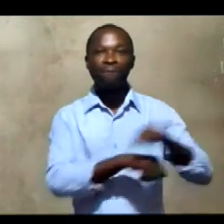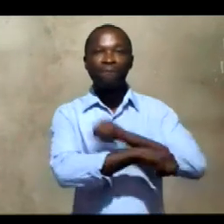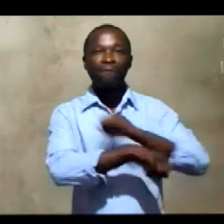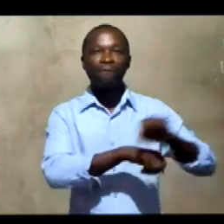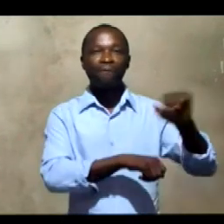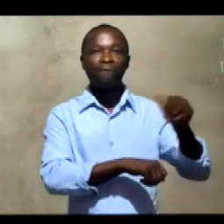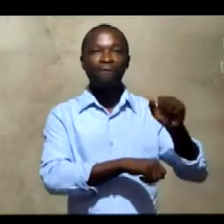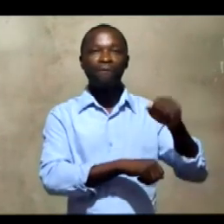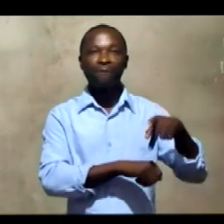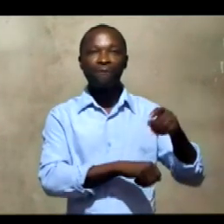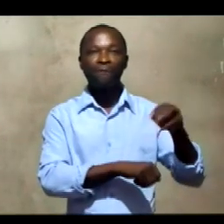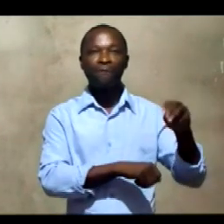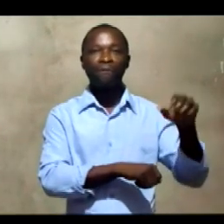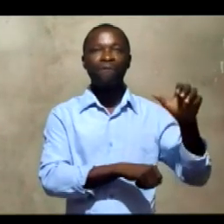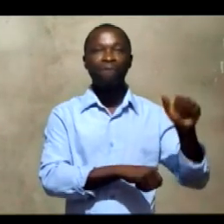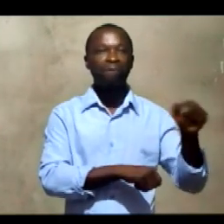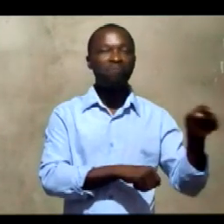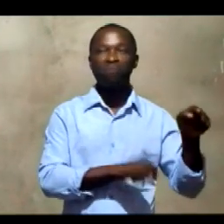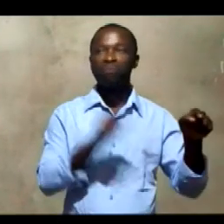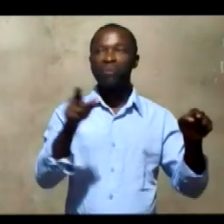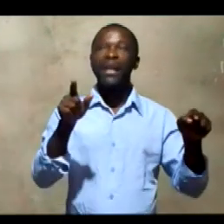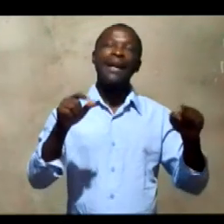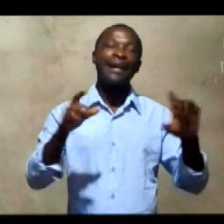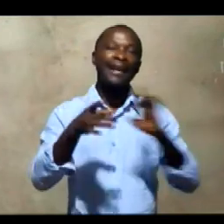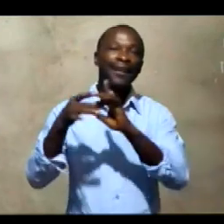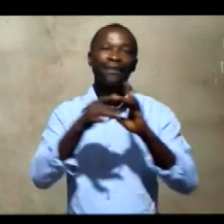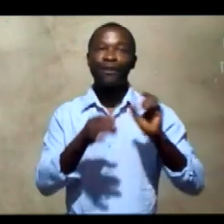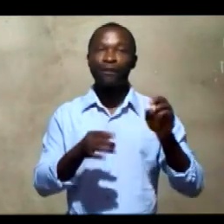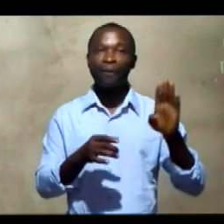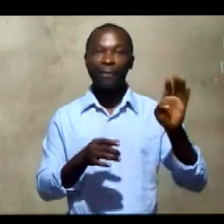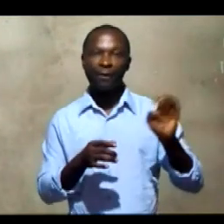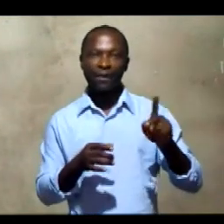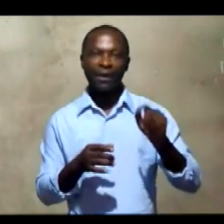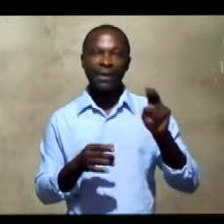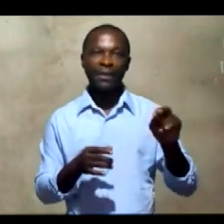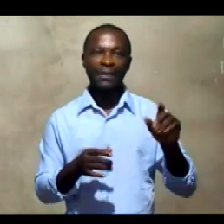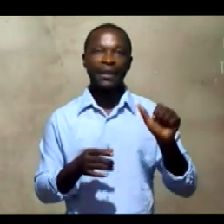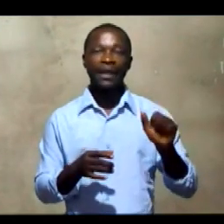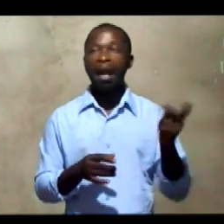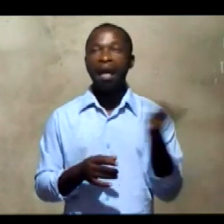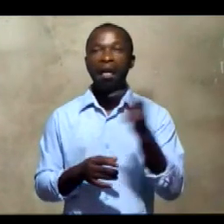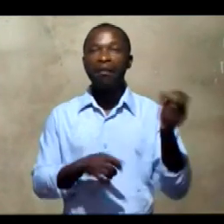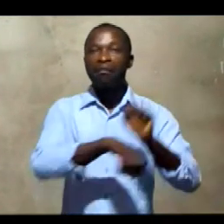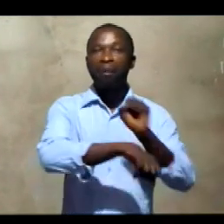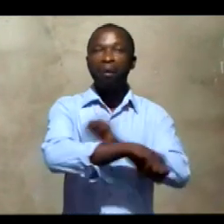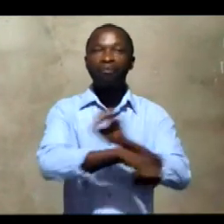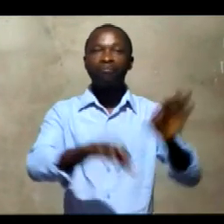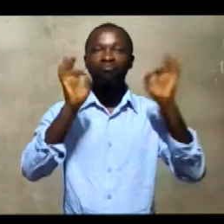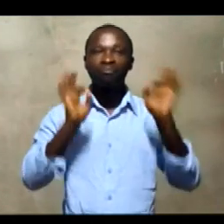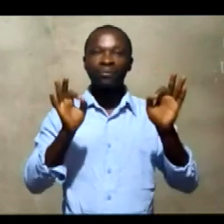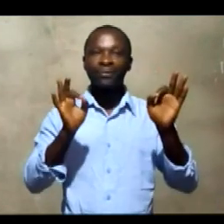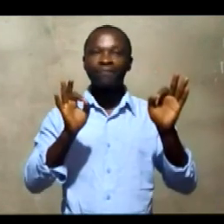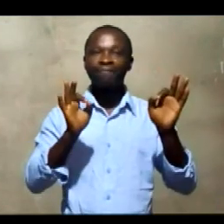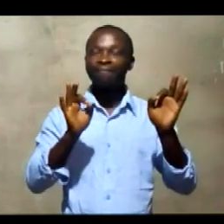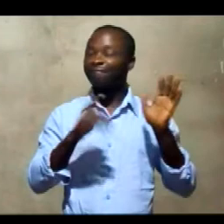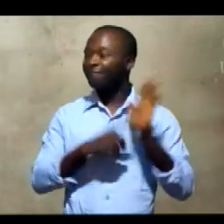de la réunification de Bépanda. Reportage de notre correspondant Thierry Ndassa. Le stade de Japoma,